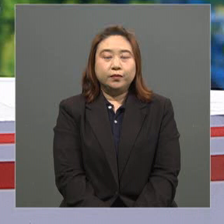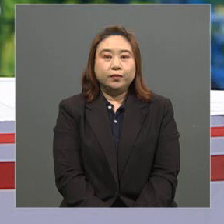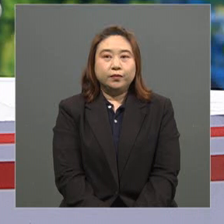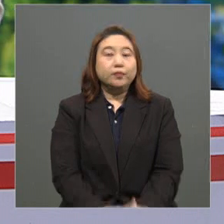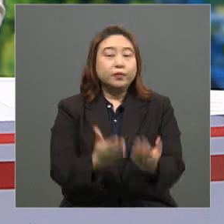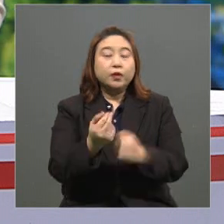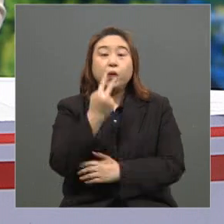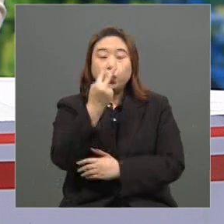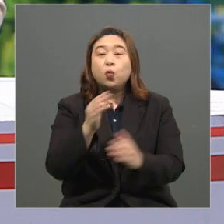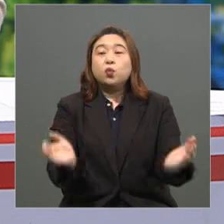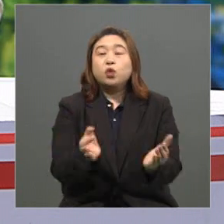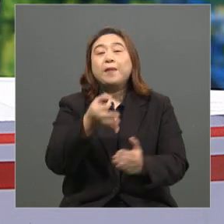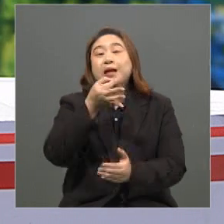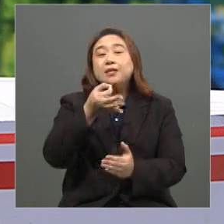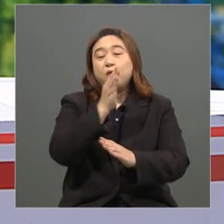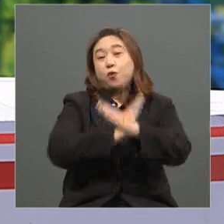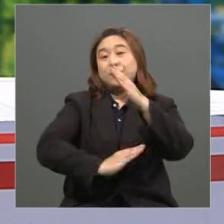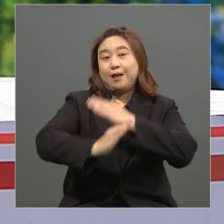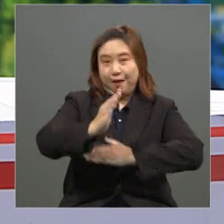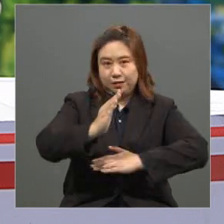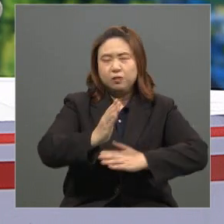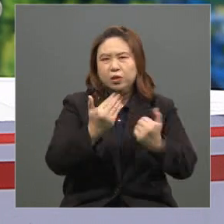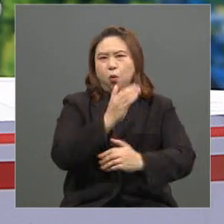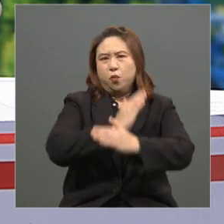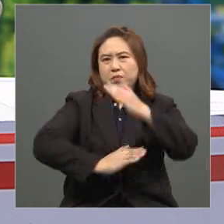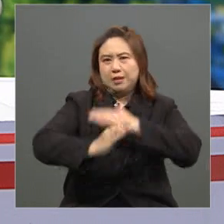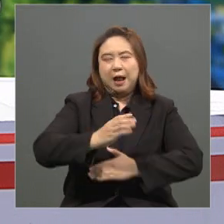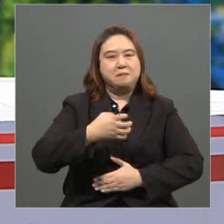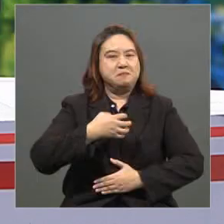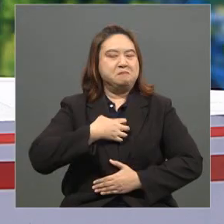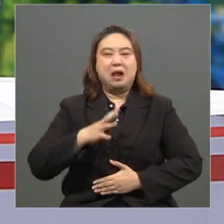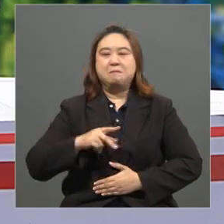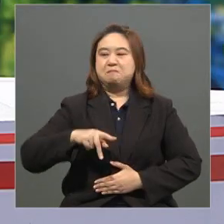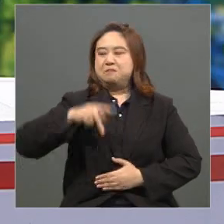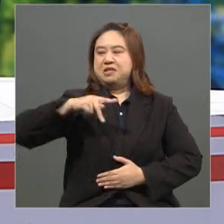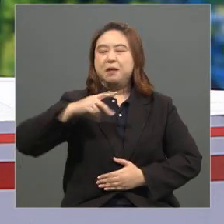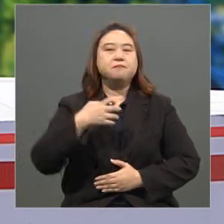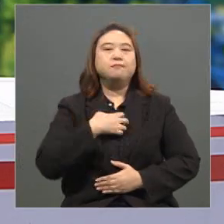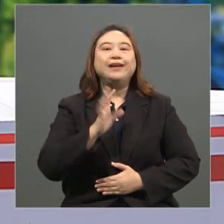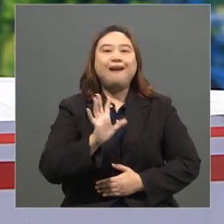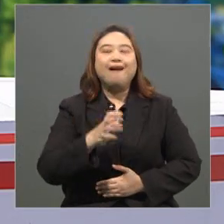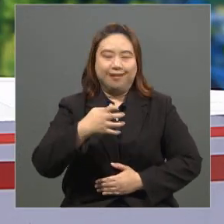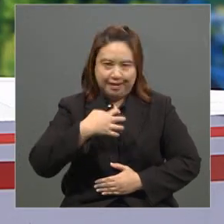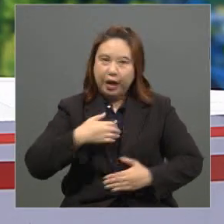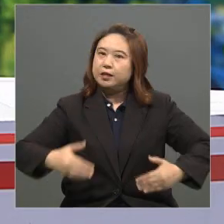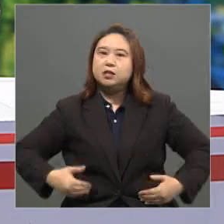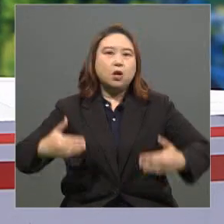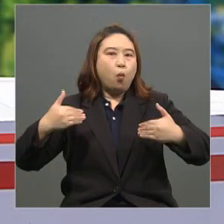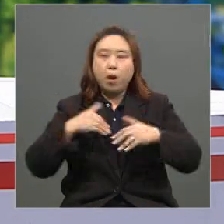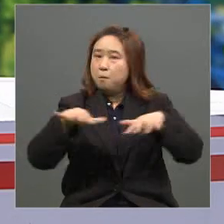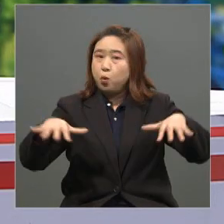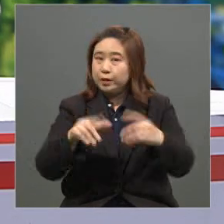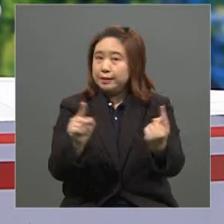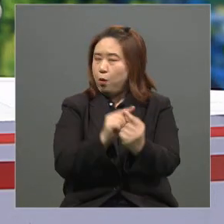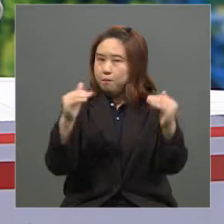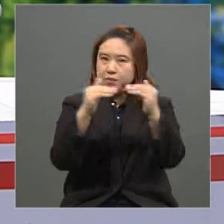มาดูในการส่งเสริมอาชีพของคนพิการนะครับคุณผู้ชมจริงๆแล้วคนพิการเนี่ยเาไม่ต้องการสิทธิพิเศษอะไรเลยนะฮะเขาแค่ต้องการสามารถที่จะใช้ชีวิตอยู่ในสังคม